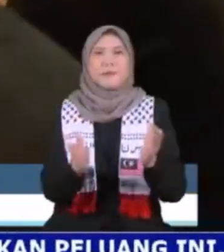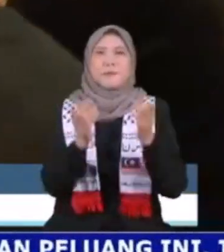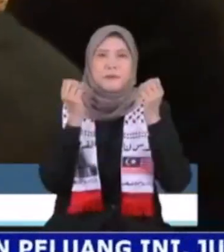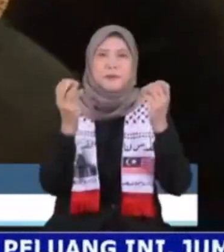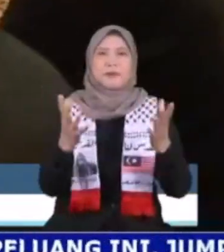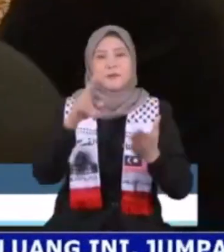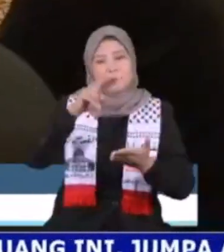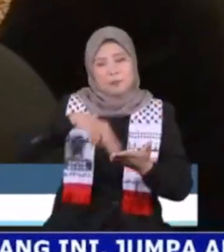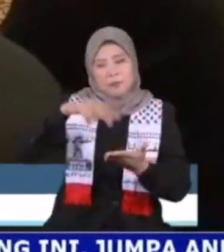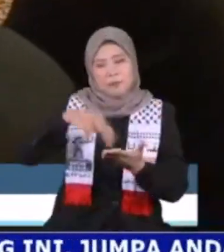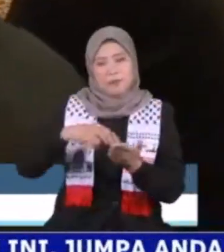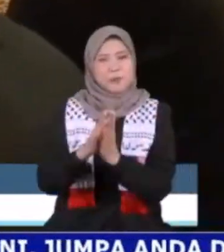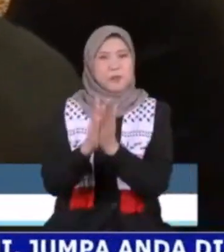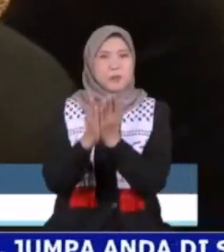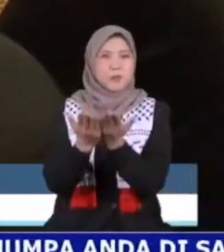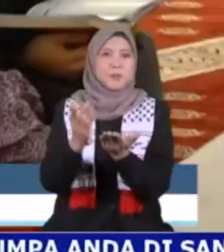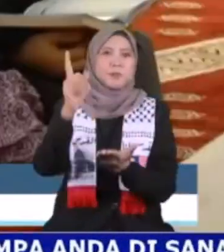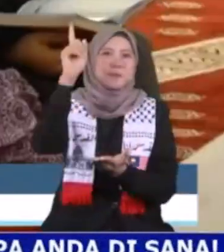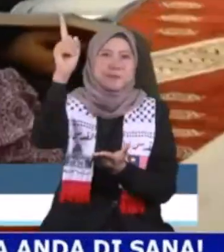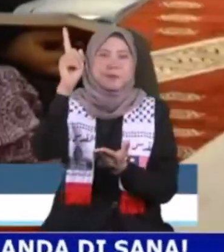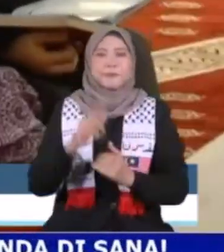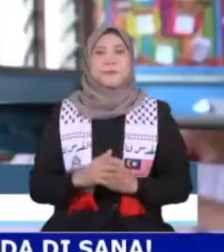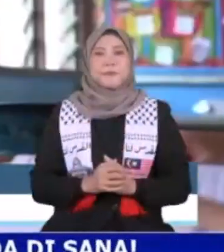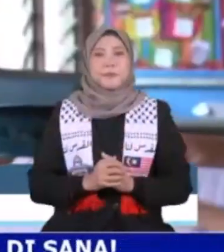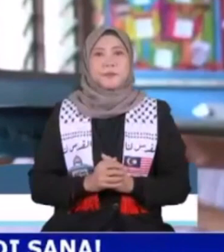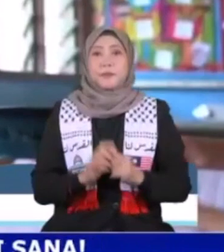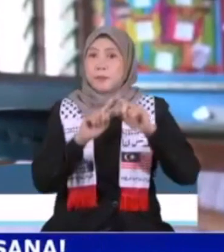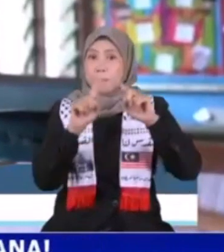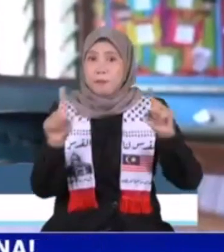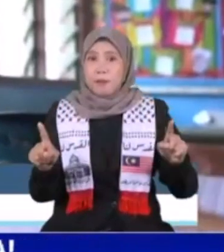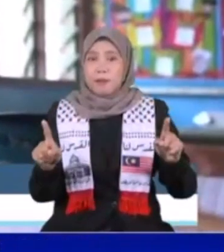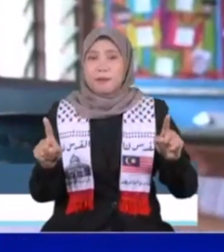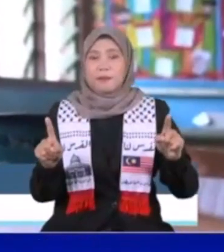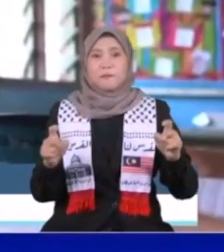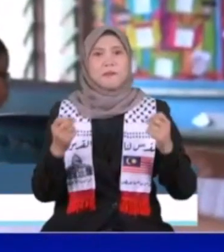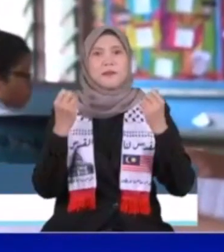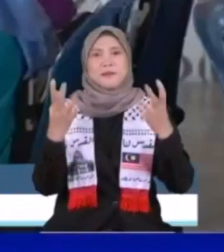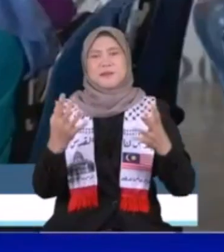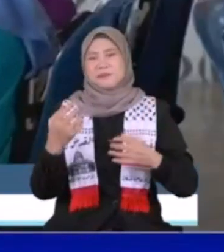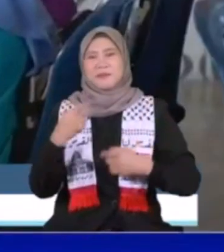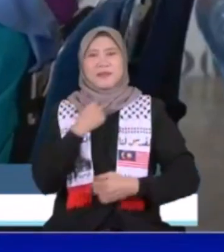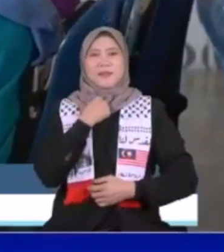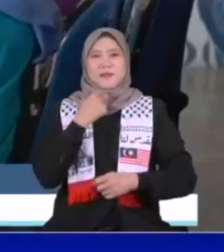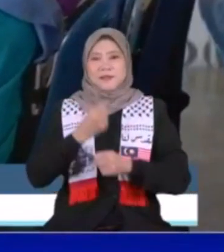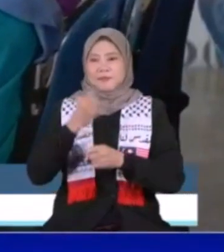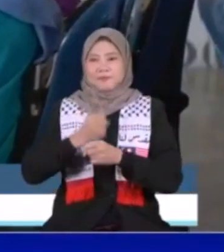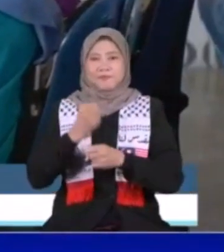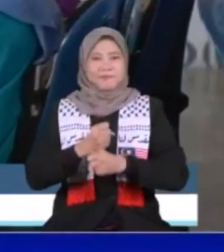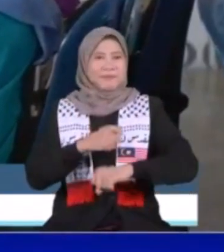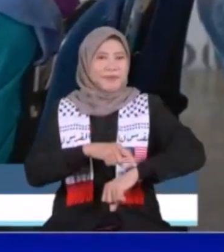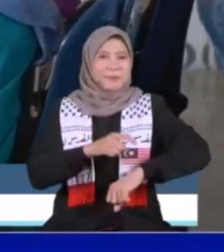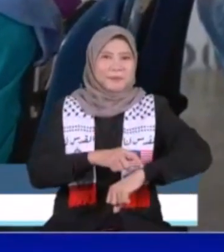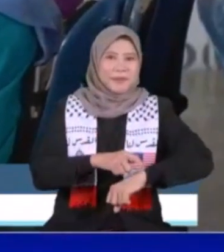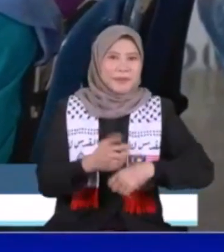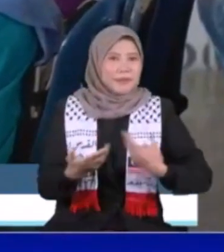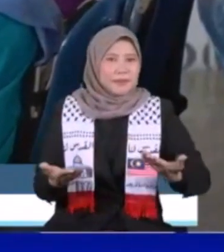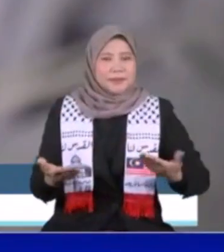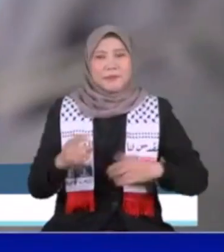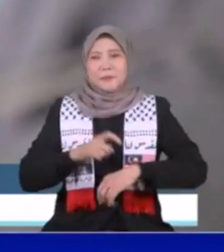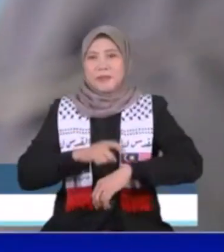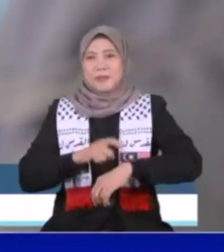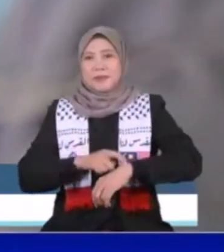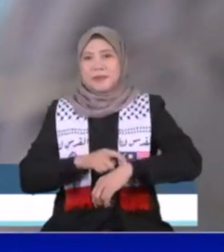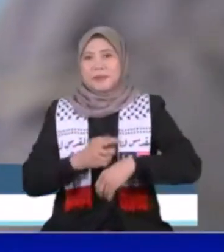memperbanyakkan bacaan kitab suci itu. Namun begitu, ramai yang terikat dengan kerja dan komitmen hingga menyebabkan